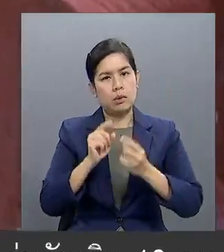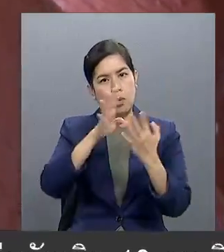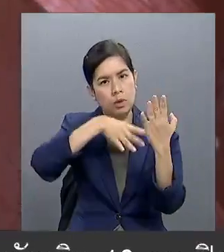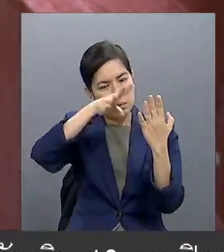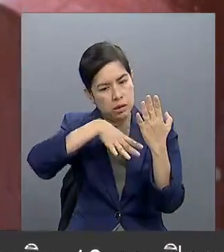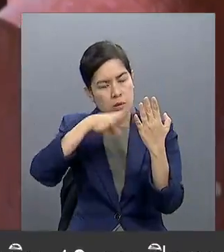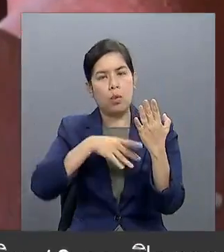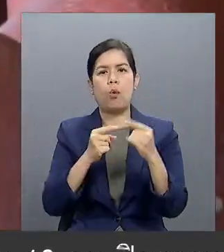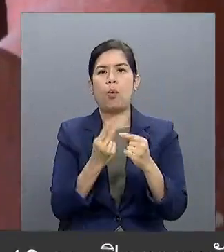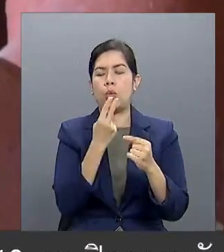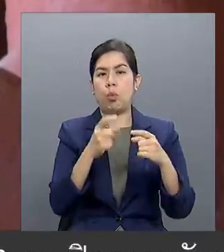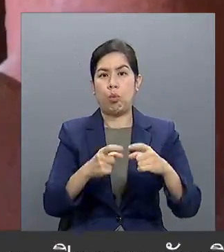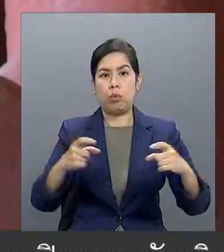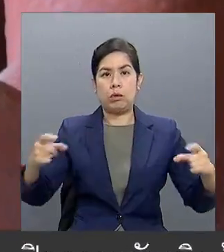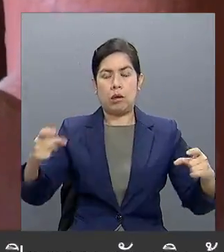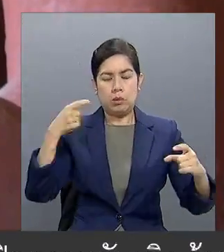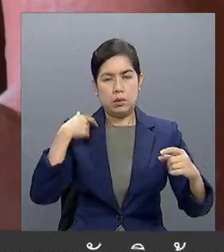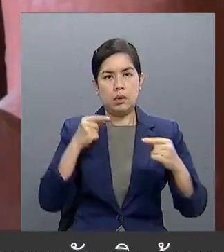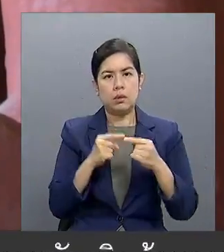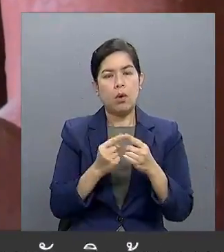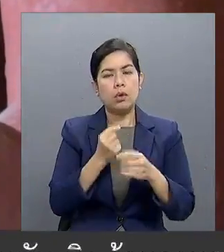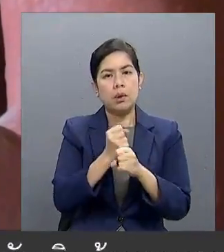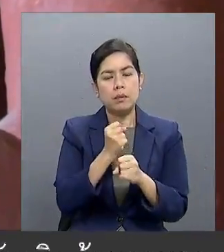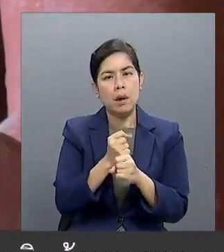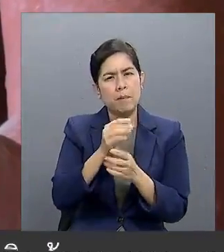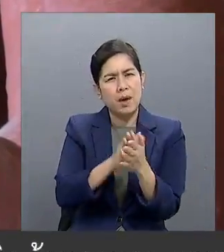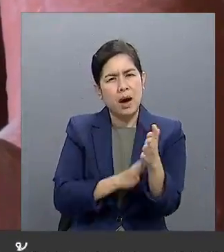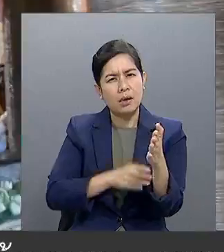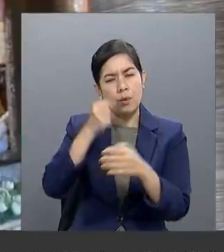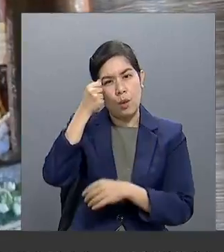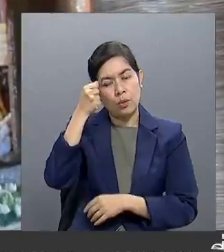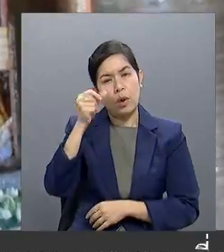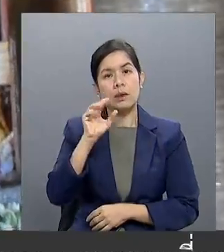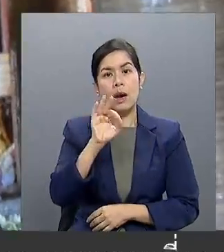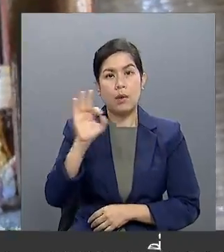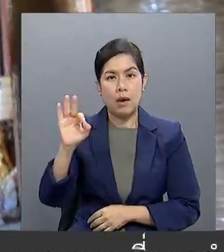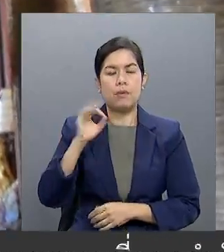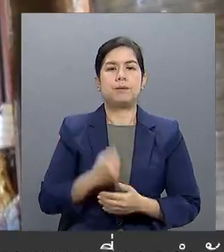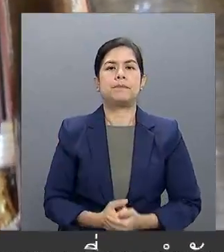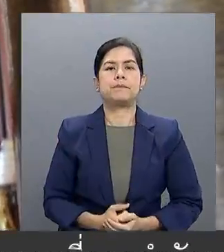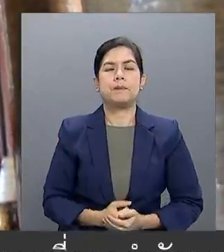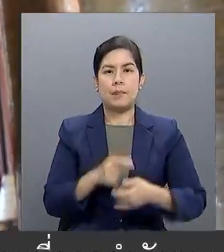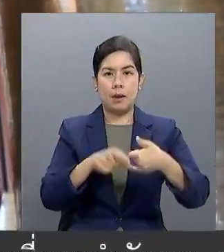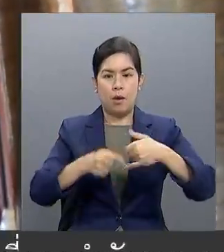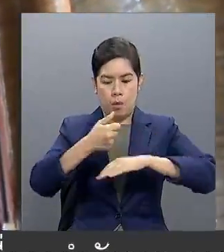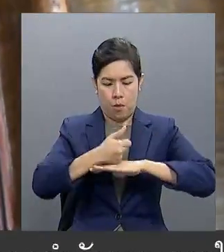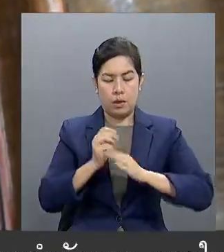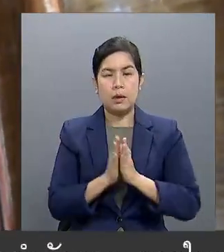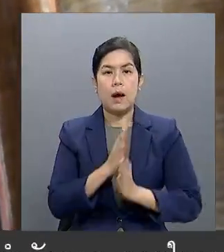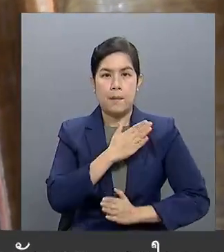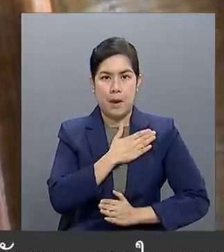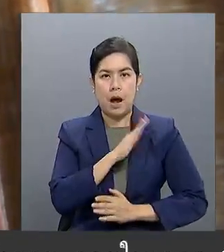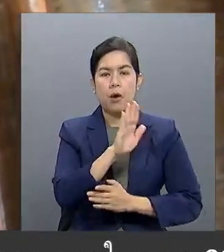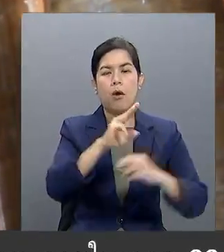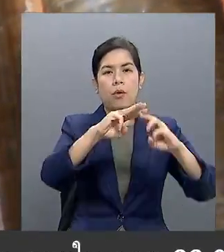ใช้เวลาสร้าง99วันนะคะทางพระครูฮิรัญญาวาสวัดนะคะเจ้าอาวาสวัดฮิรัญญาวาสก็เล่าว่าท่